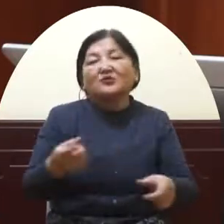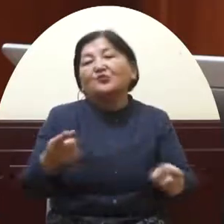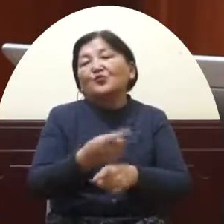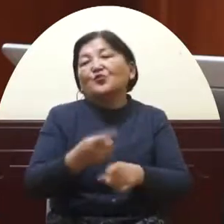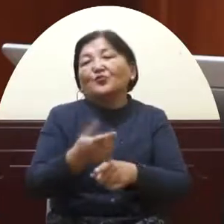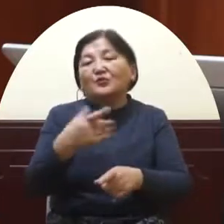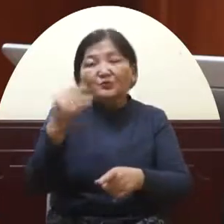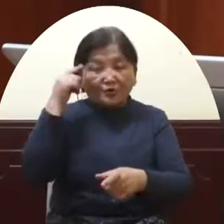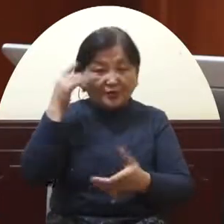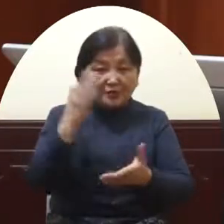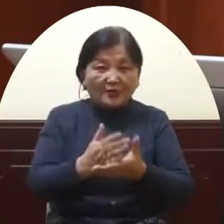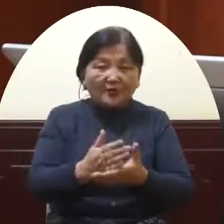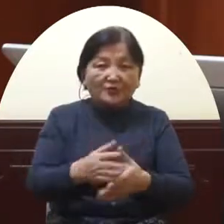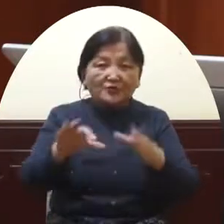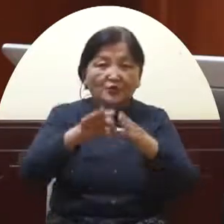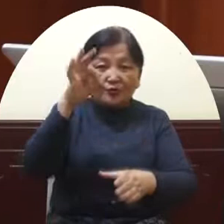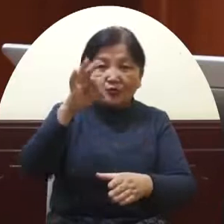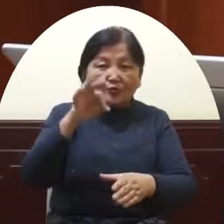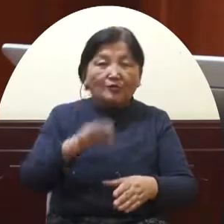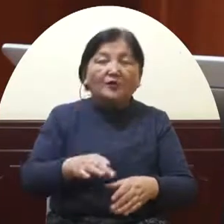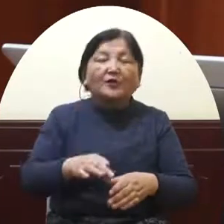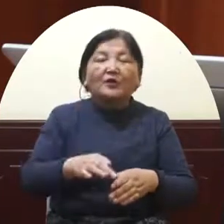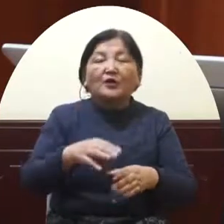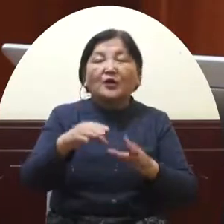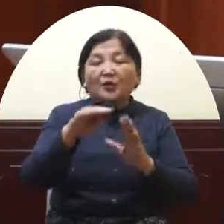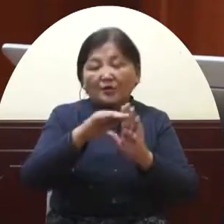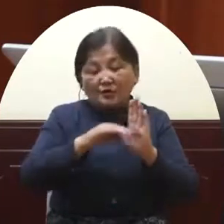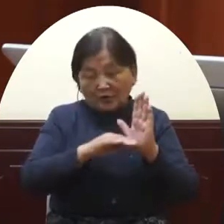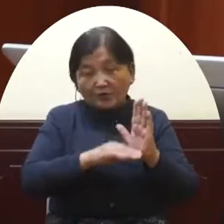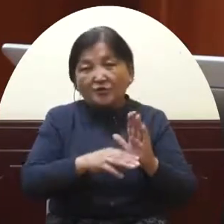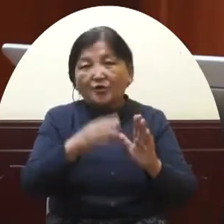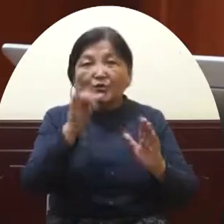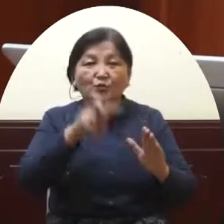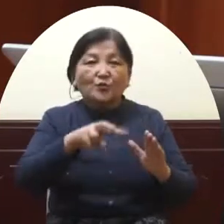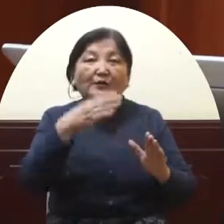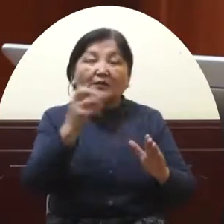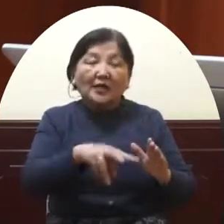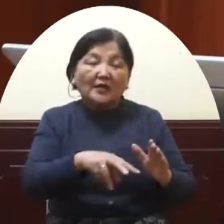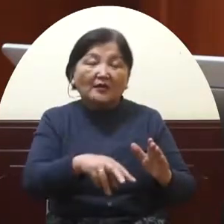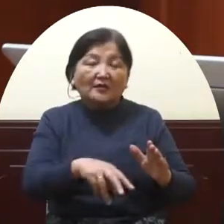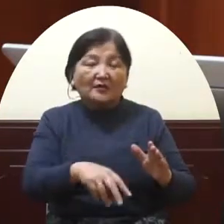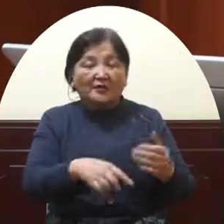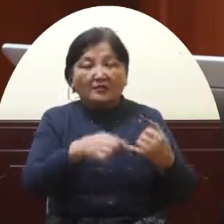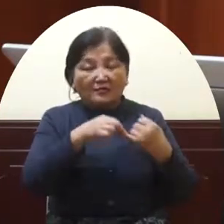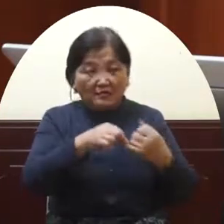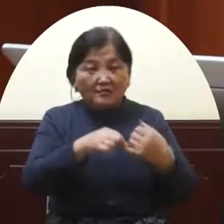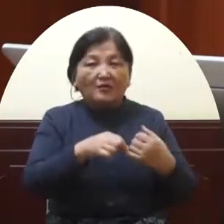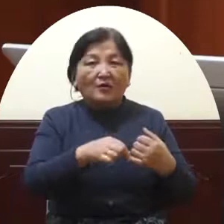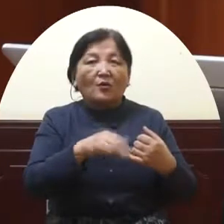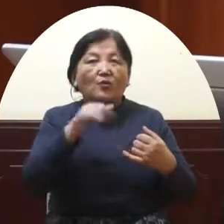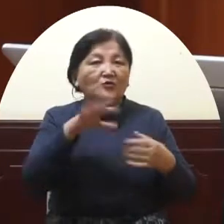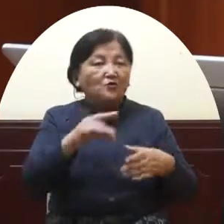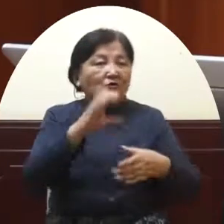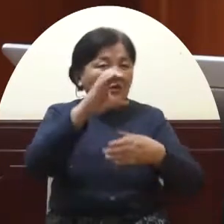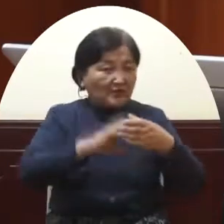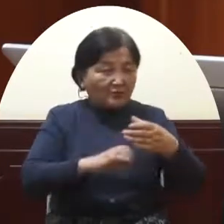бүгдийг ингээд тарахаар сонгуулийн тогтолцооны гажиг, сонгуулийн хуулийн сул тал. За тэгээд улс төрийн намуудын төлөвчлийн асуудал, улс төрийн санхүүжилтийн асуудлууд